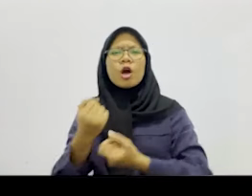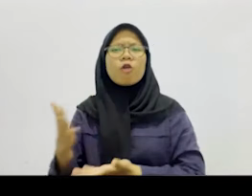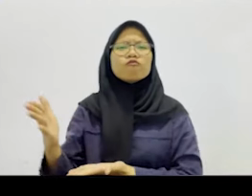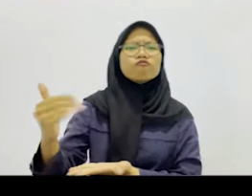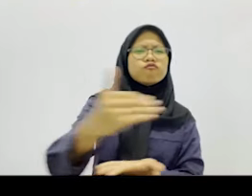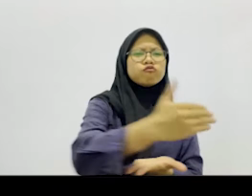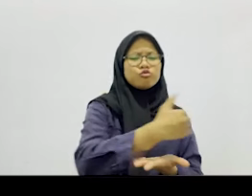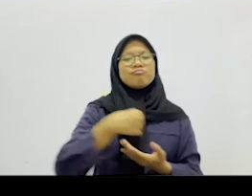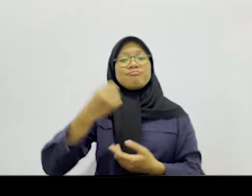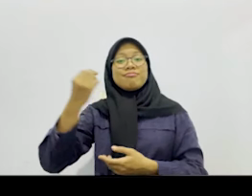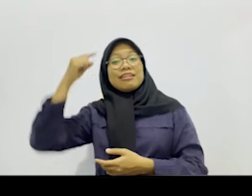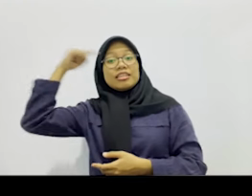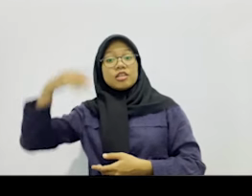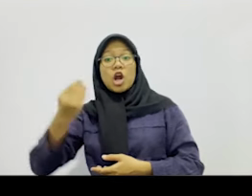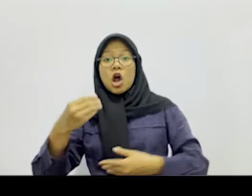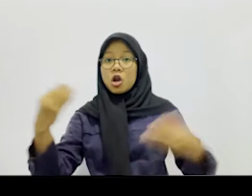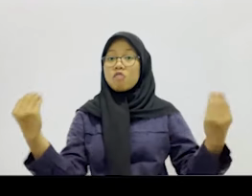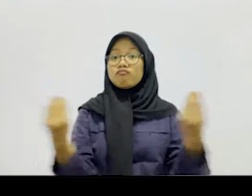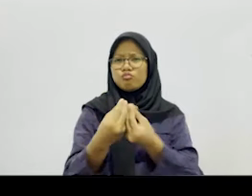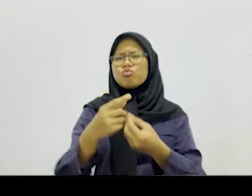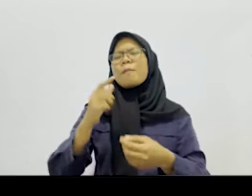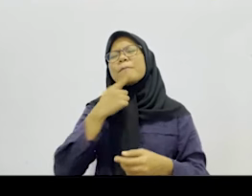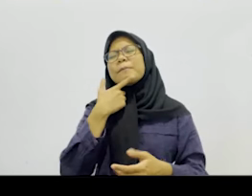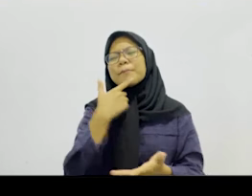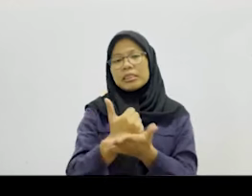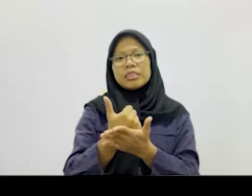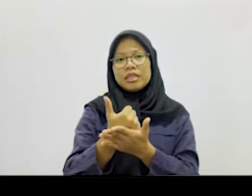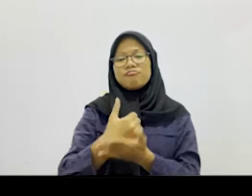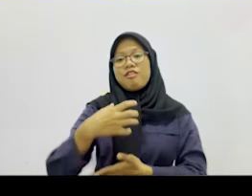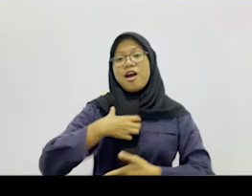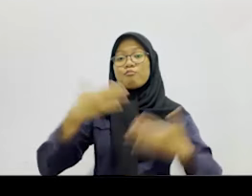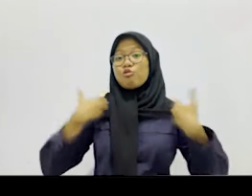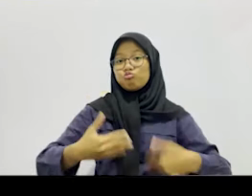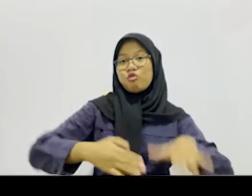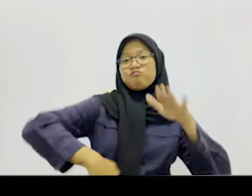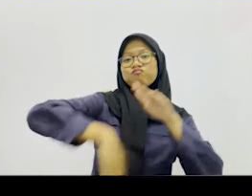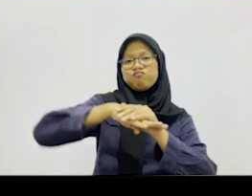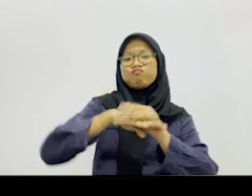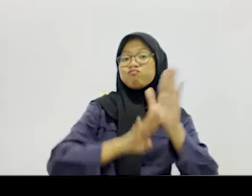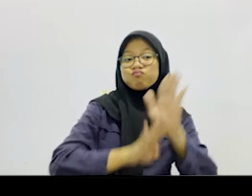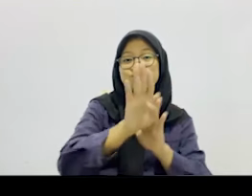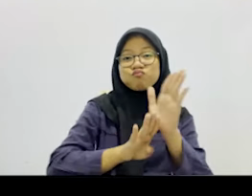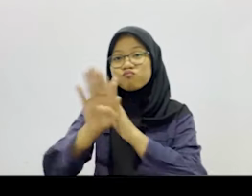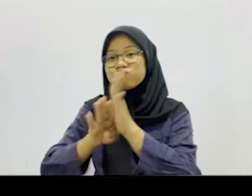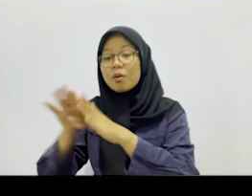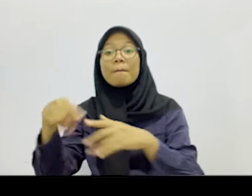sosial dan integrasi antara CSR perusahaan dan dana desa adalah kunci